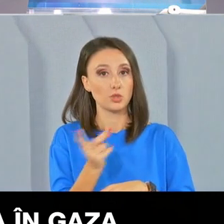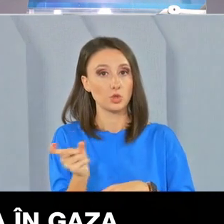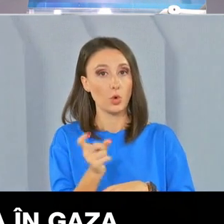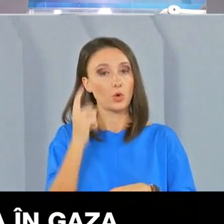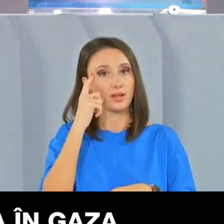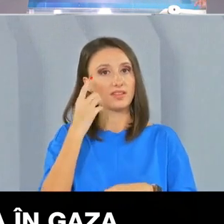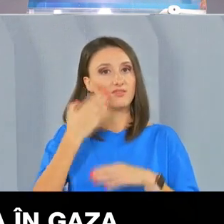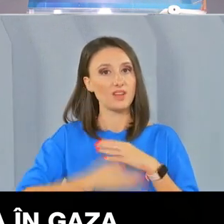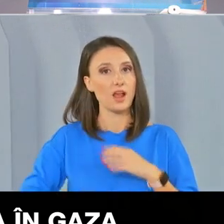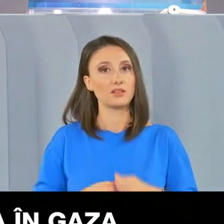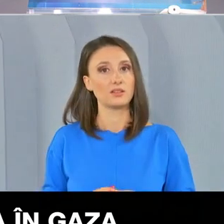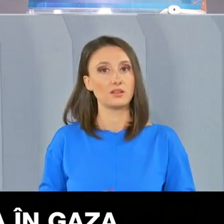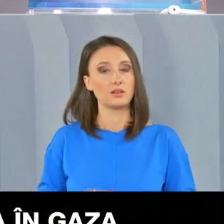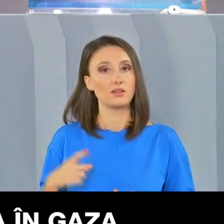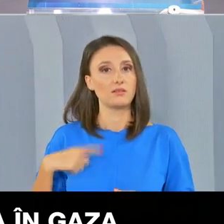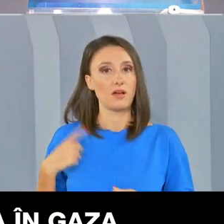că în final va fi